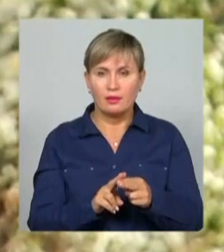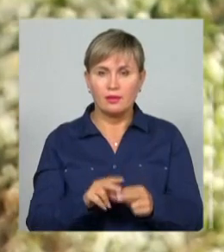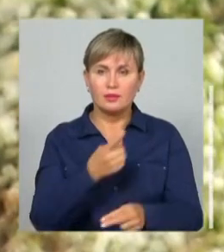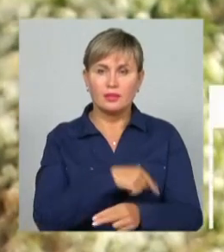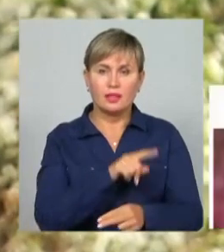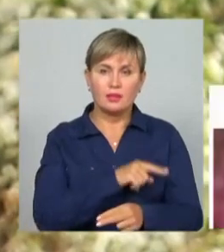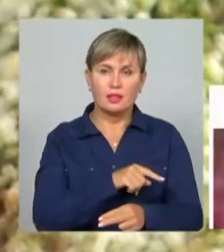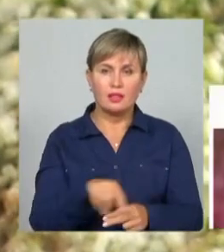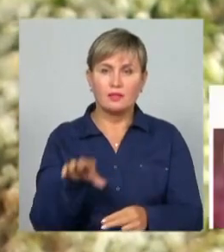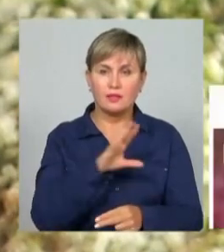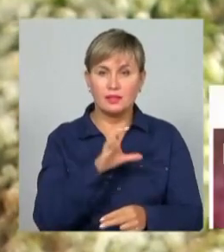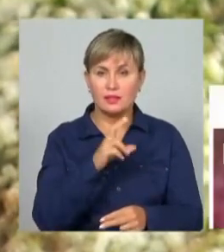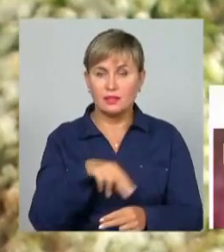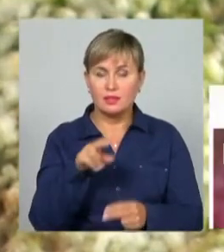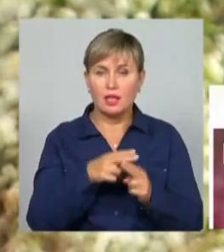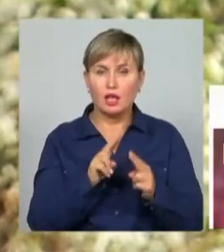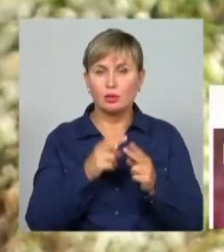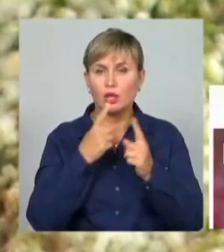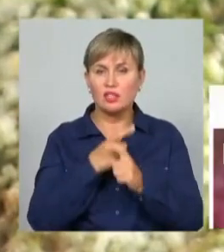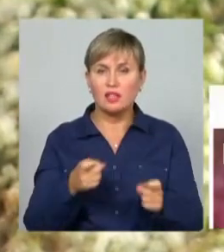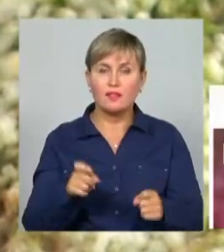докторов CDC, которые заявили, что